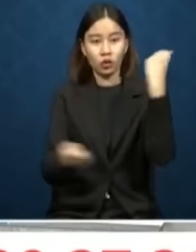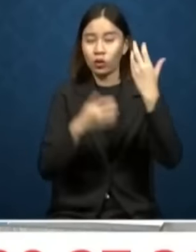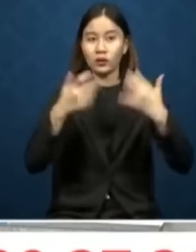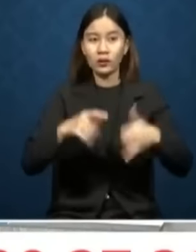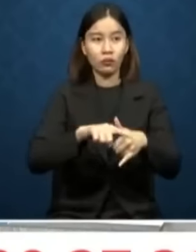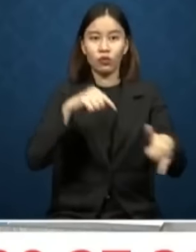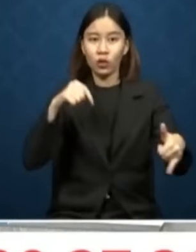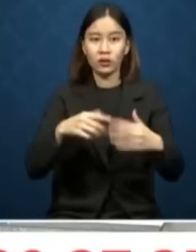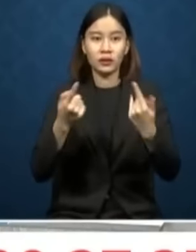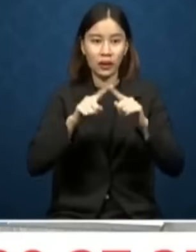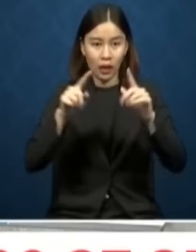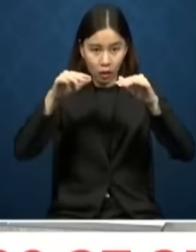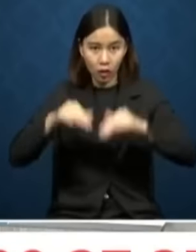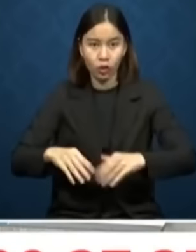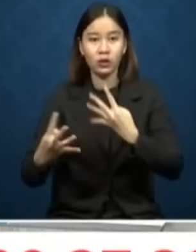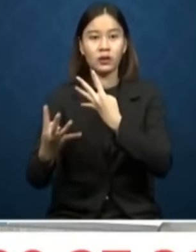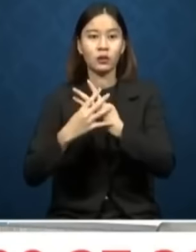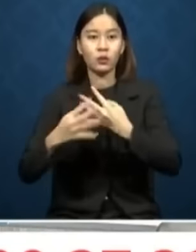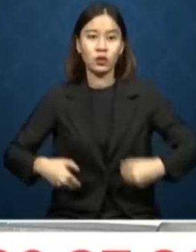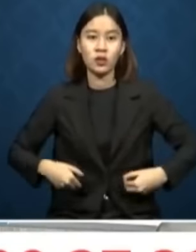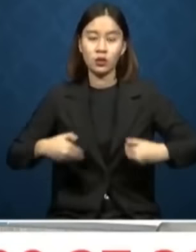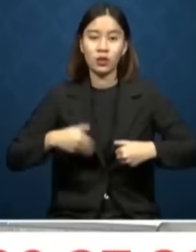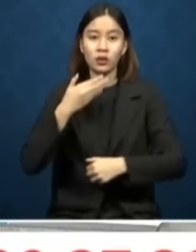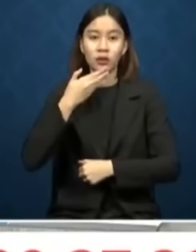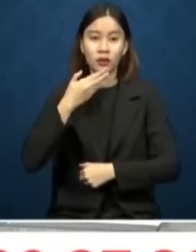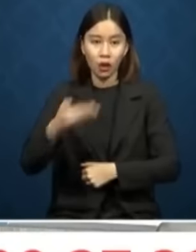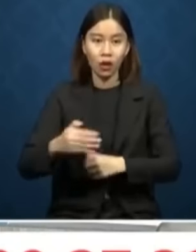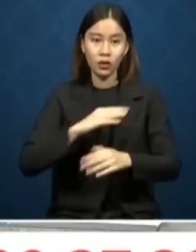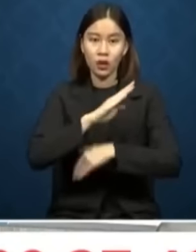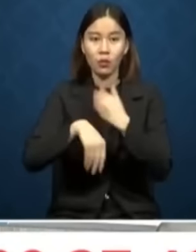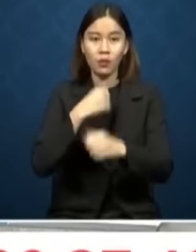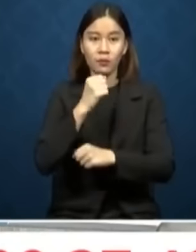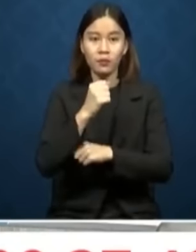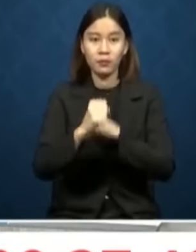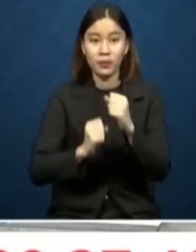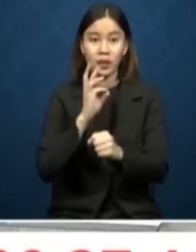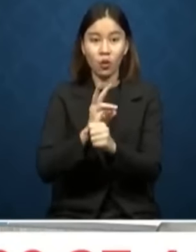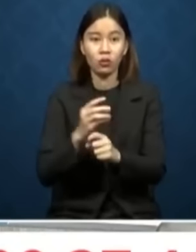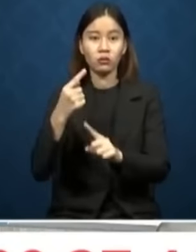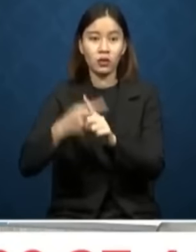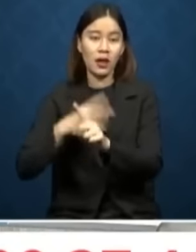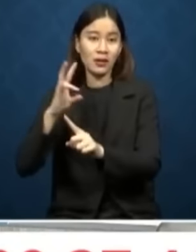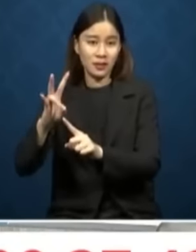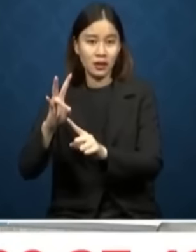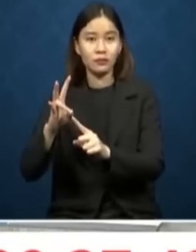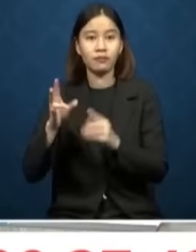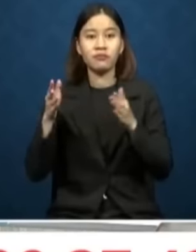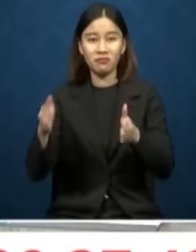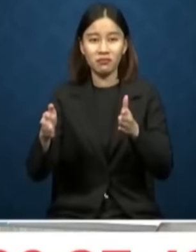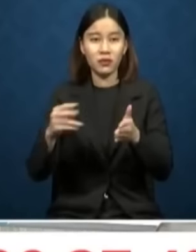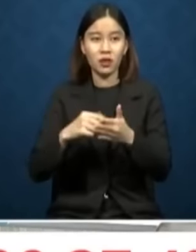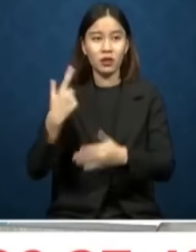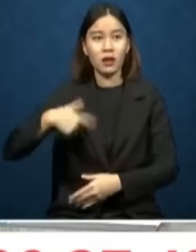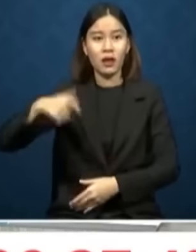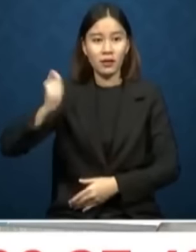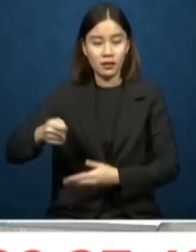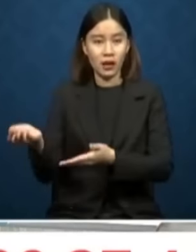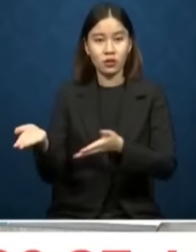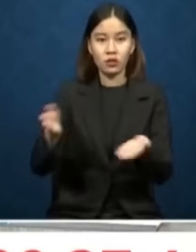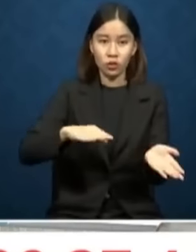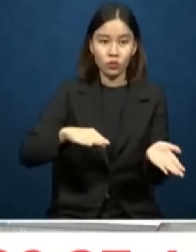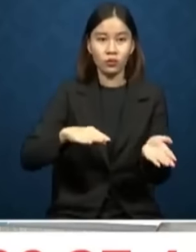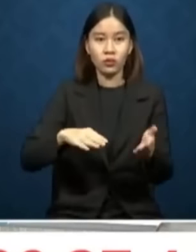ลดโทษในศาลอุทธรณ์เหลือจำคุกตลอดชีวิตติดทั้งหมด6ปี7เดือนครับนี่ครับยุบศาลไปเถอะครับใช้ราชทัณฑ์เป็นอำนา